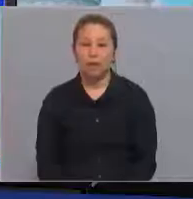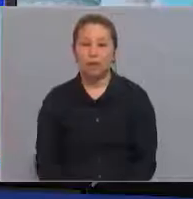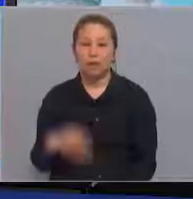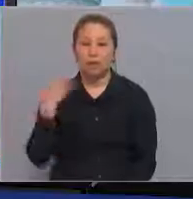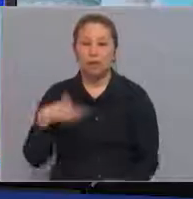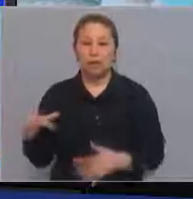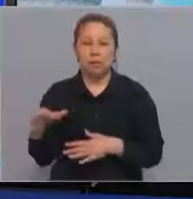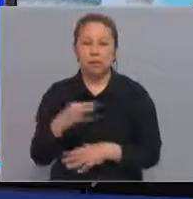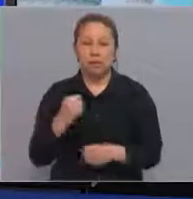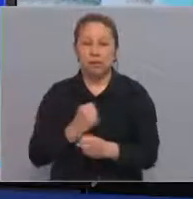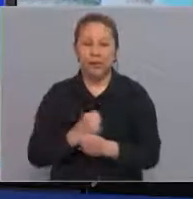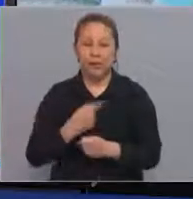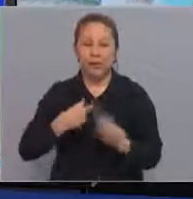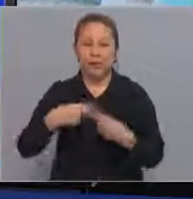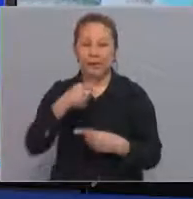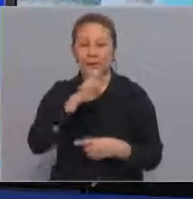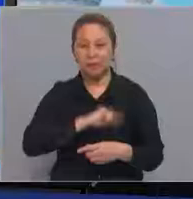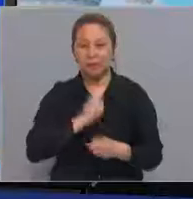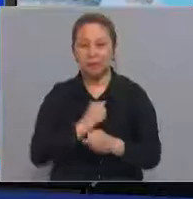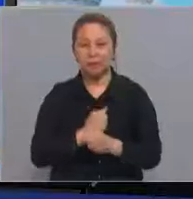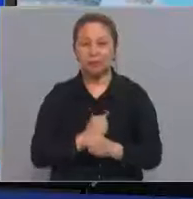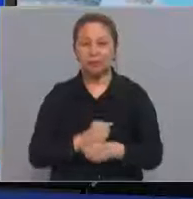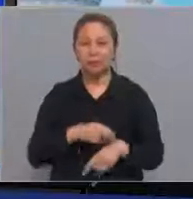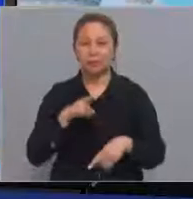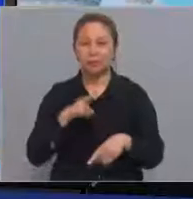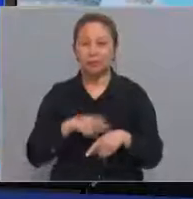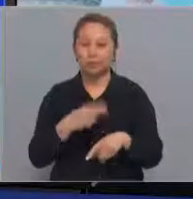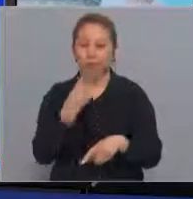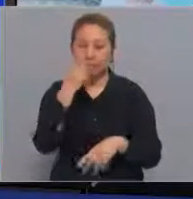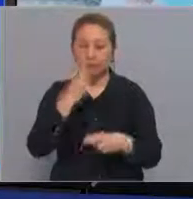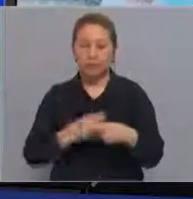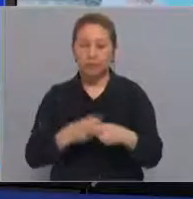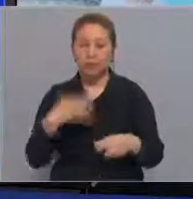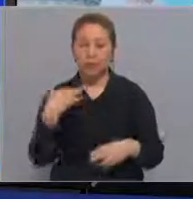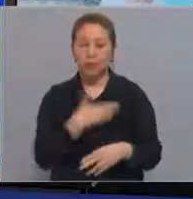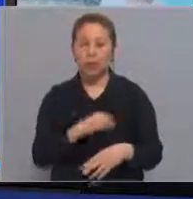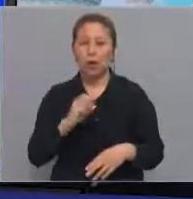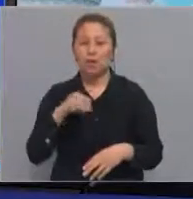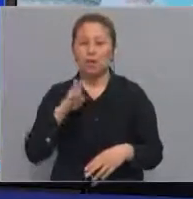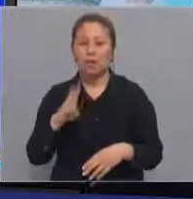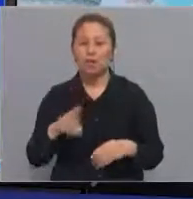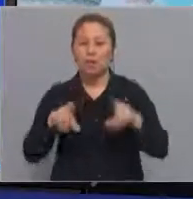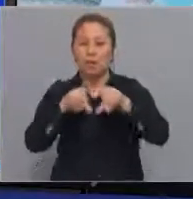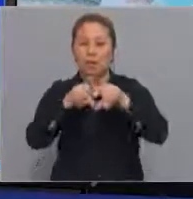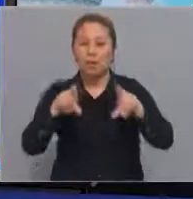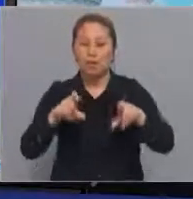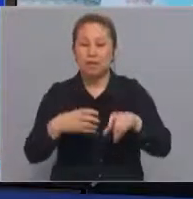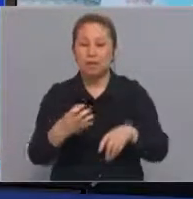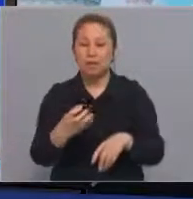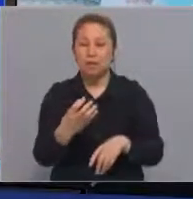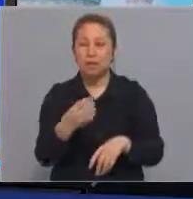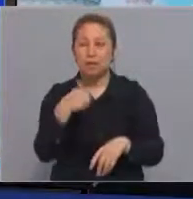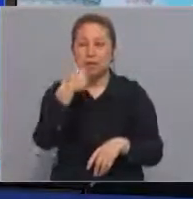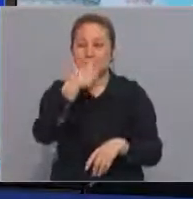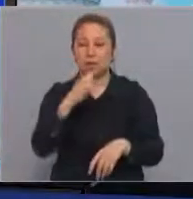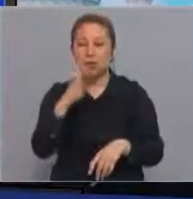Түркістан облысында кәсіппен айналысушыларға құзырлы органдар тарапынан кедергілер көп. Тек Атамекен кәсіпкерлер палатасына жылына